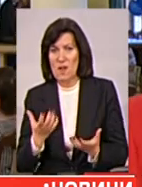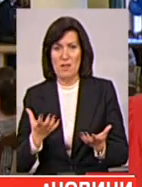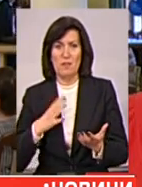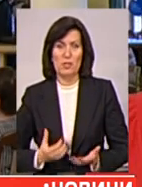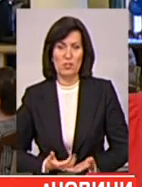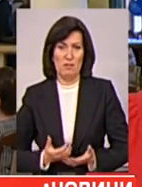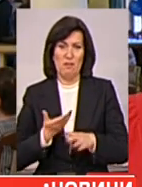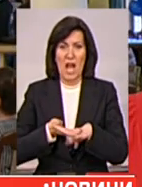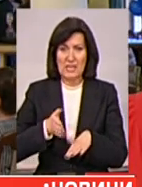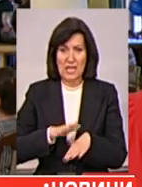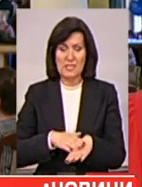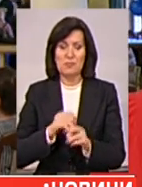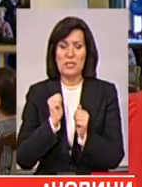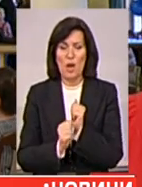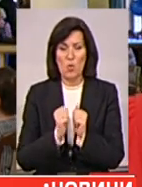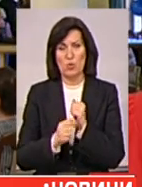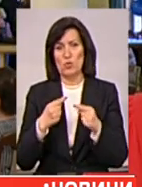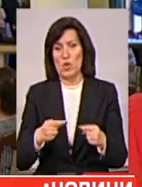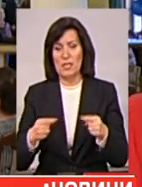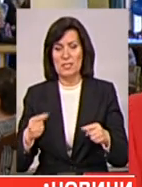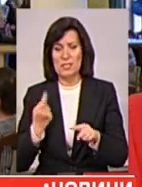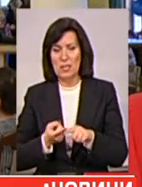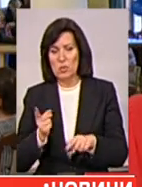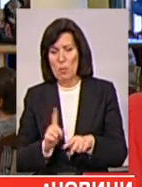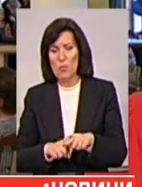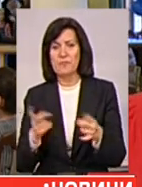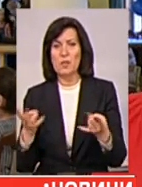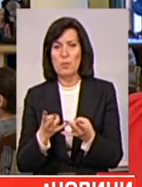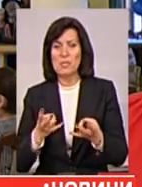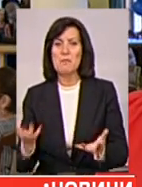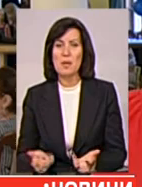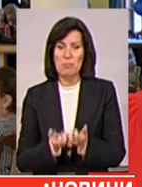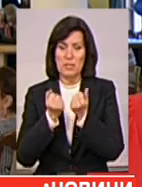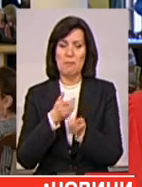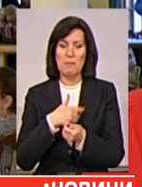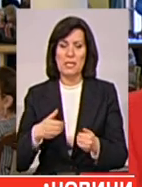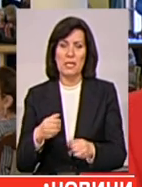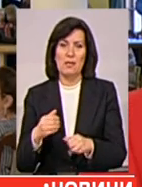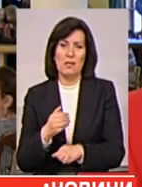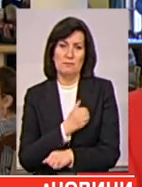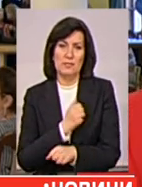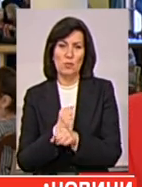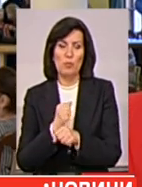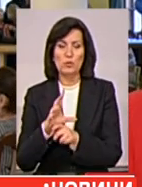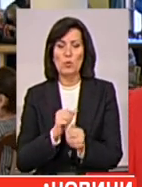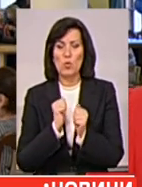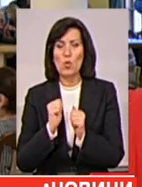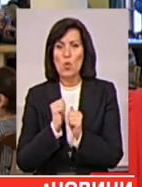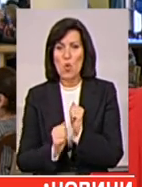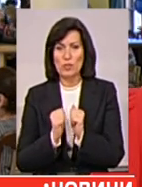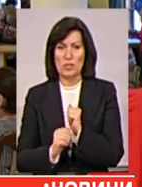такі катаклізми, для кожного вони різні. Тому потрібна підтримка, і ми намагаємось зробити, щоб кожна дитина